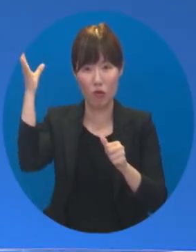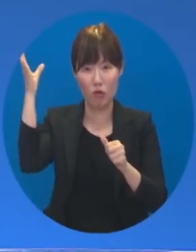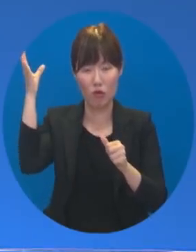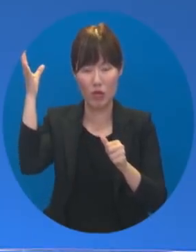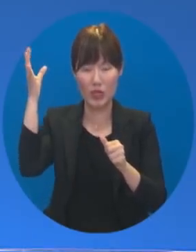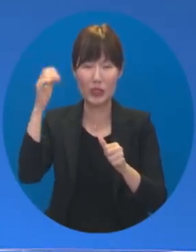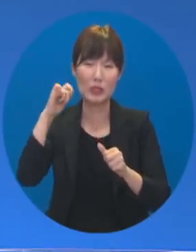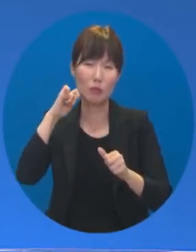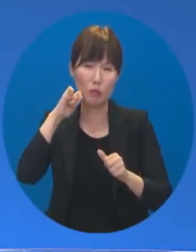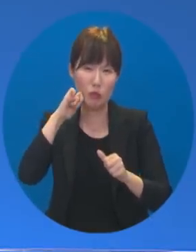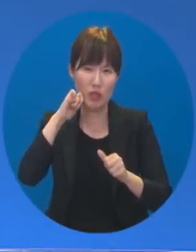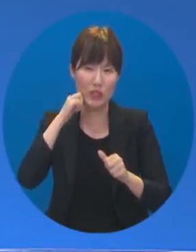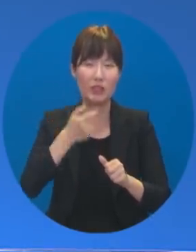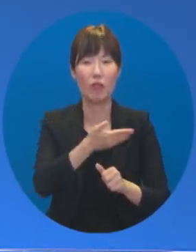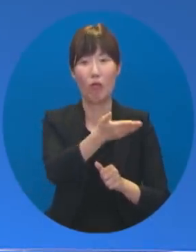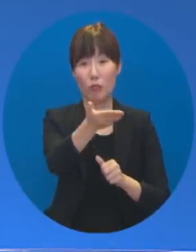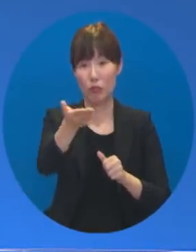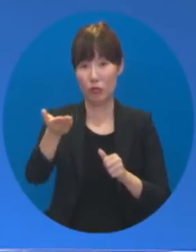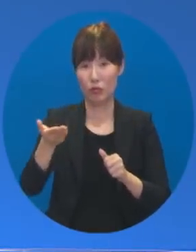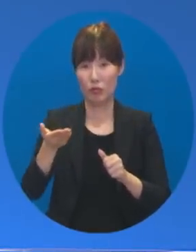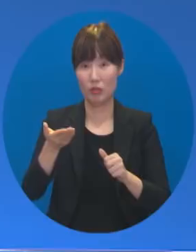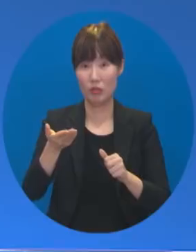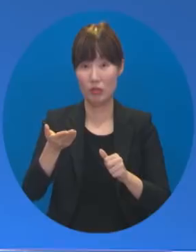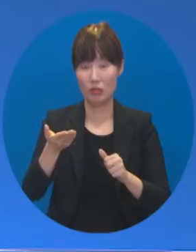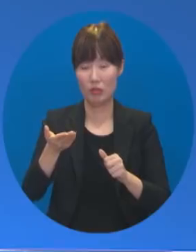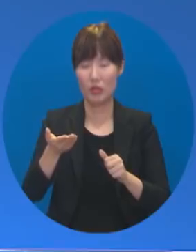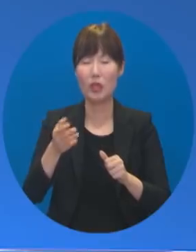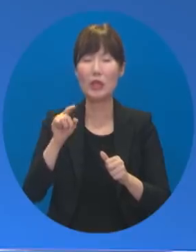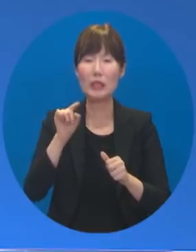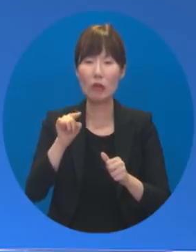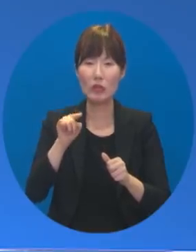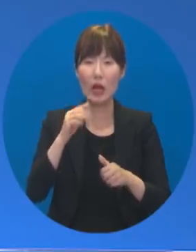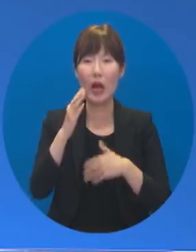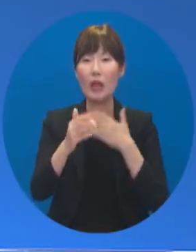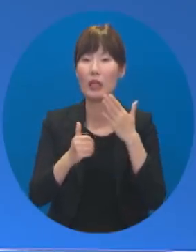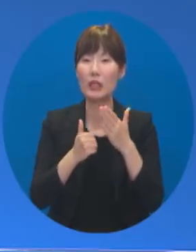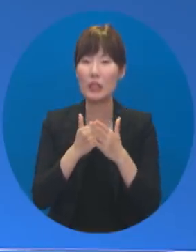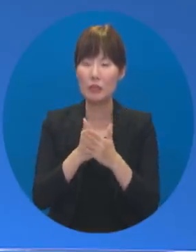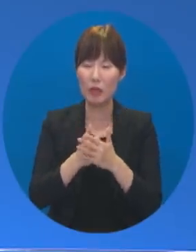여러분들에게 그것은 하나님의 분노와